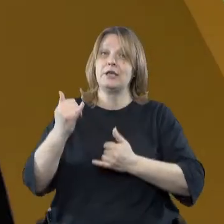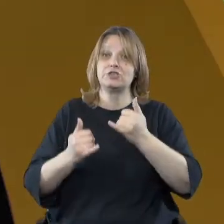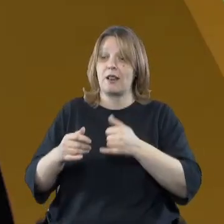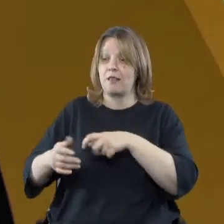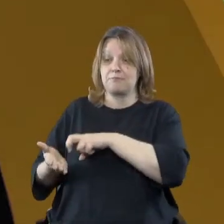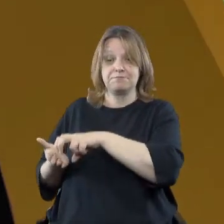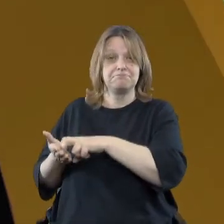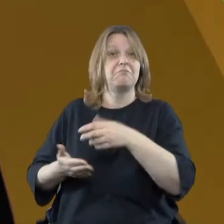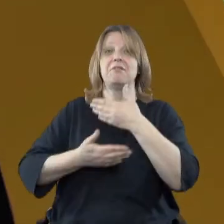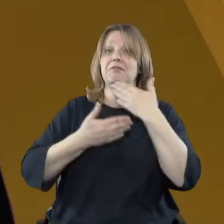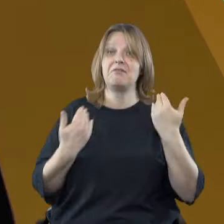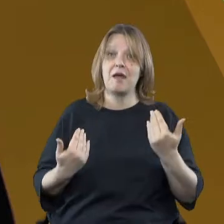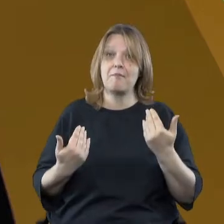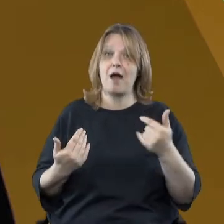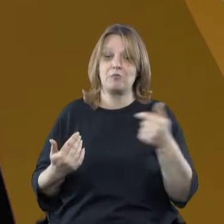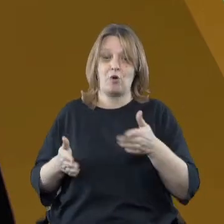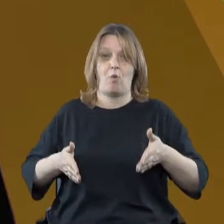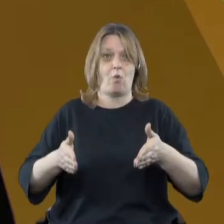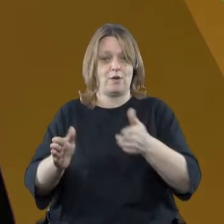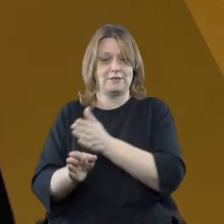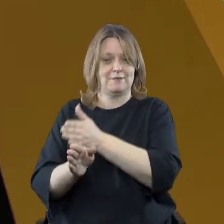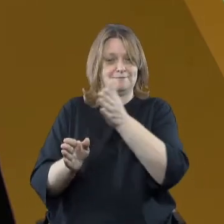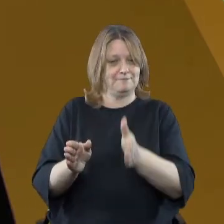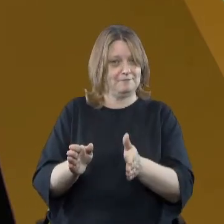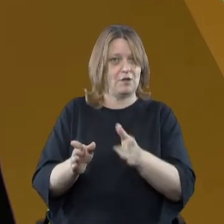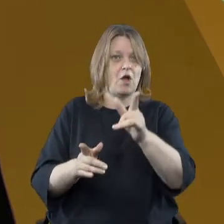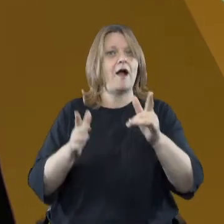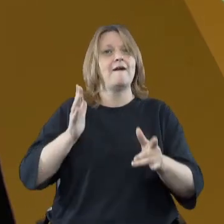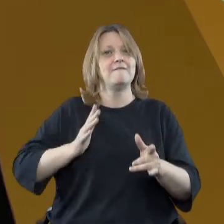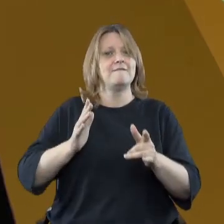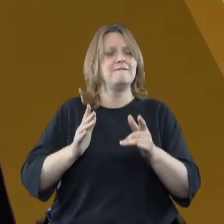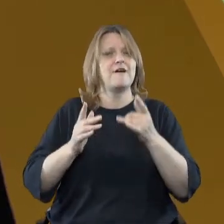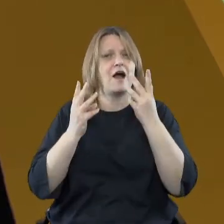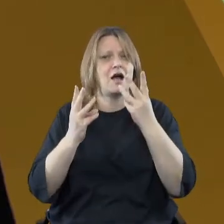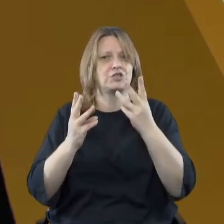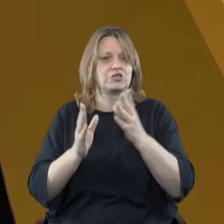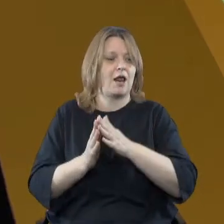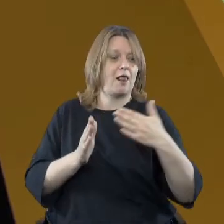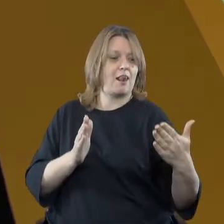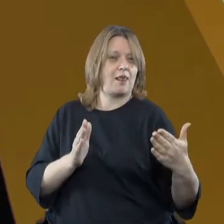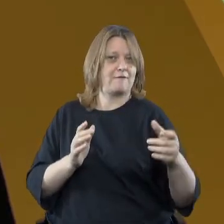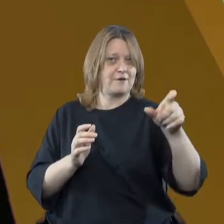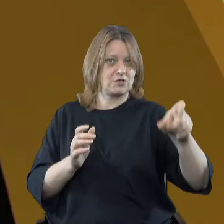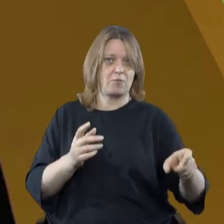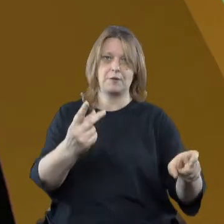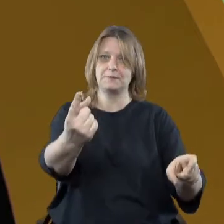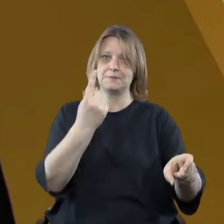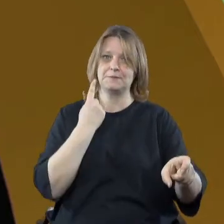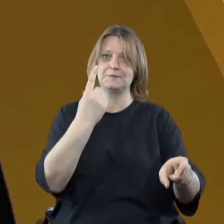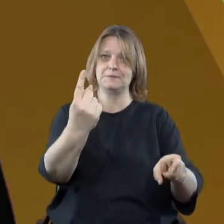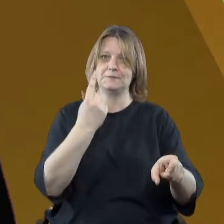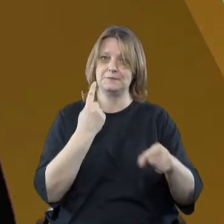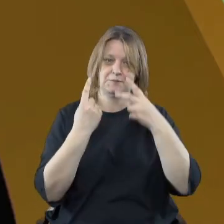nie ma i musimy poruszać się poboczem. Ważne jest, aby iść lewą stroną jezdni, tak aby obserwować samochody nadjeżdżające